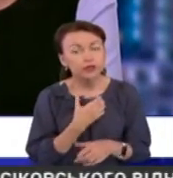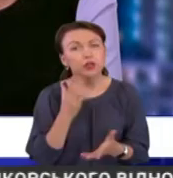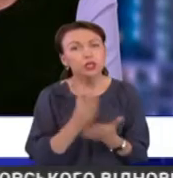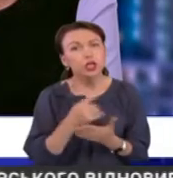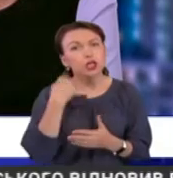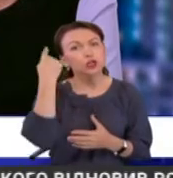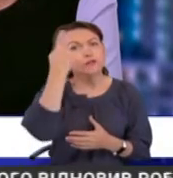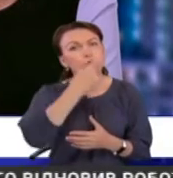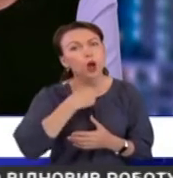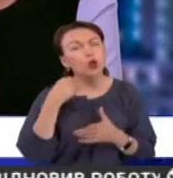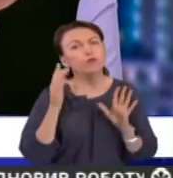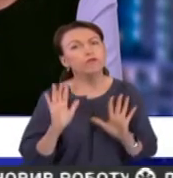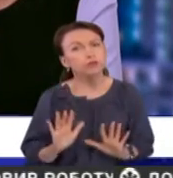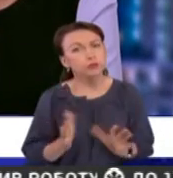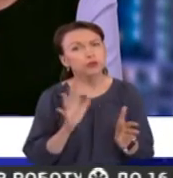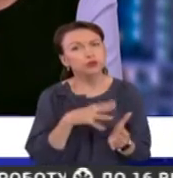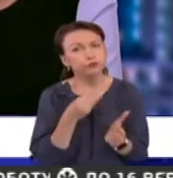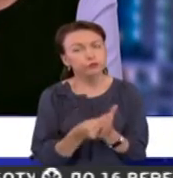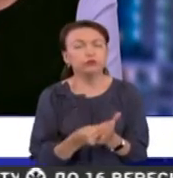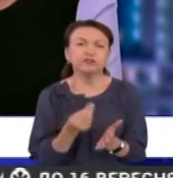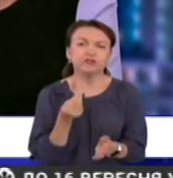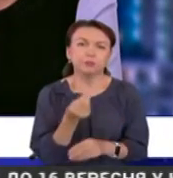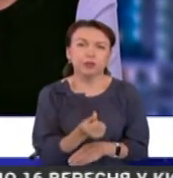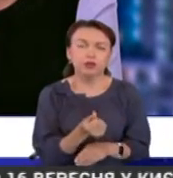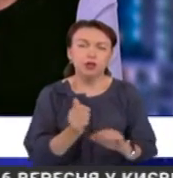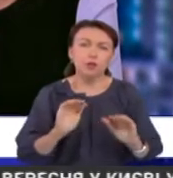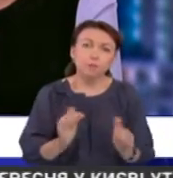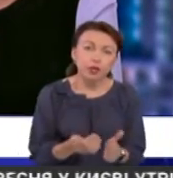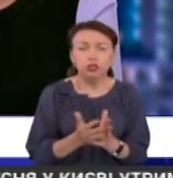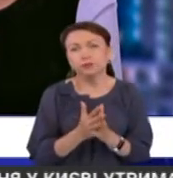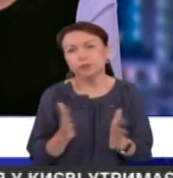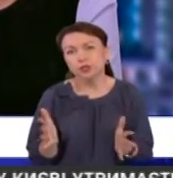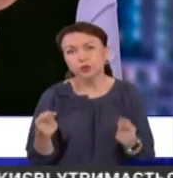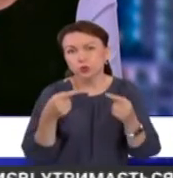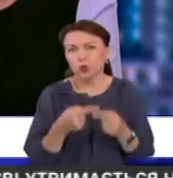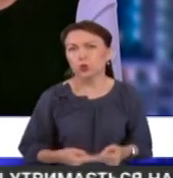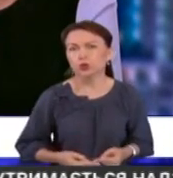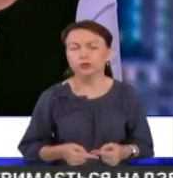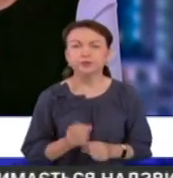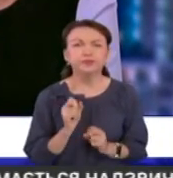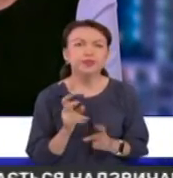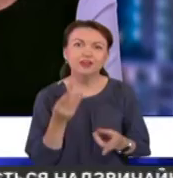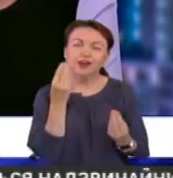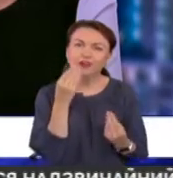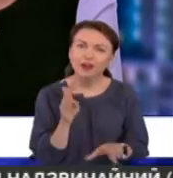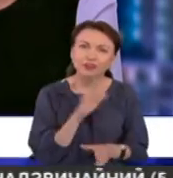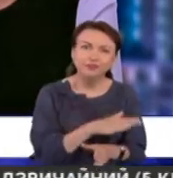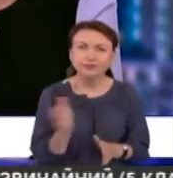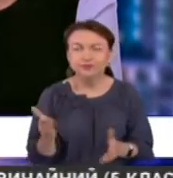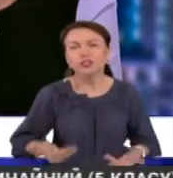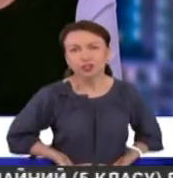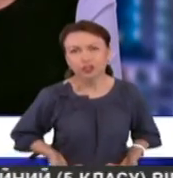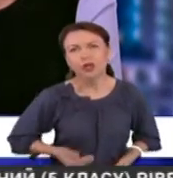і по кожному індивідуальному випадку є індивідуальна виплата. Менше чи більше, як краще, життя